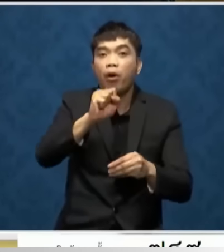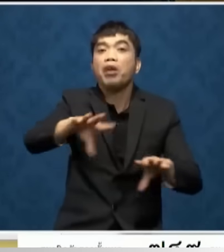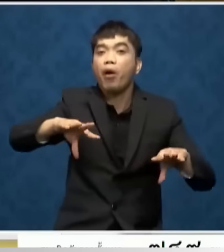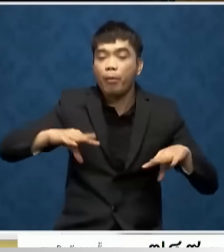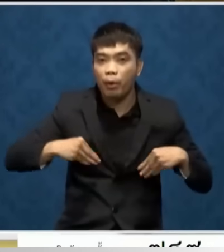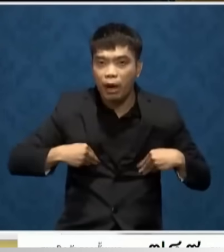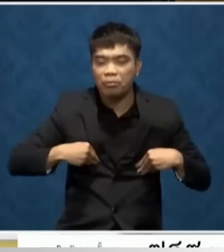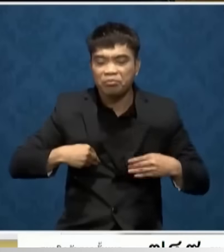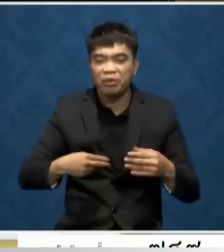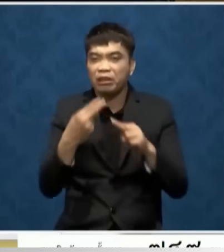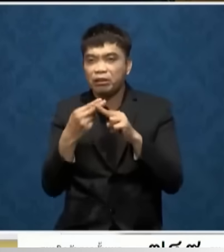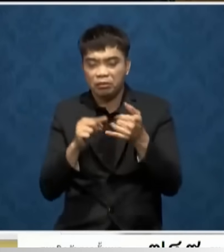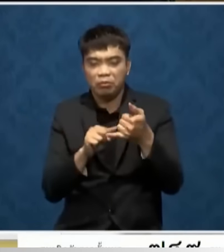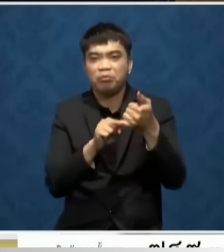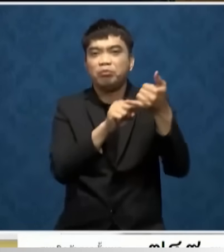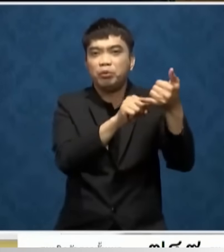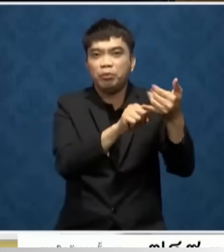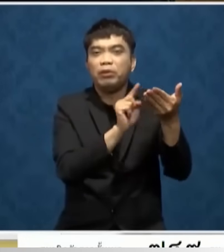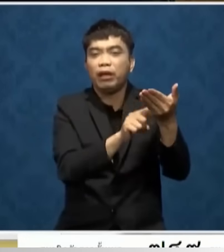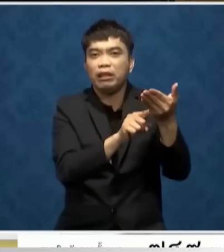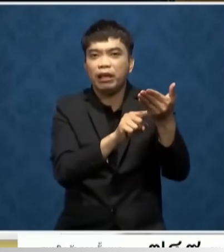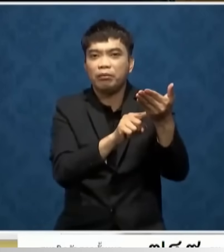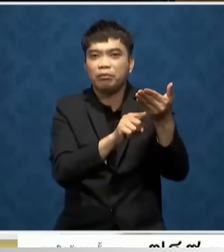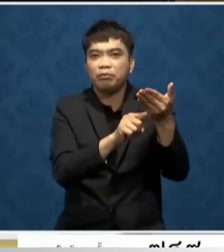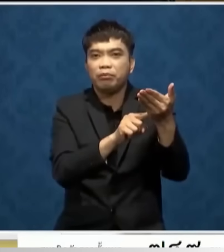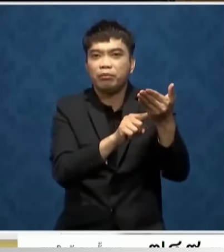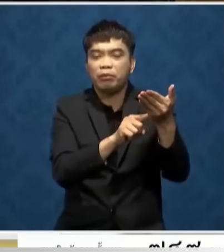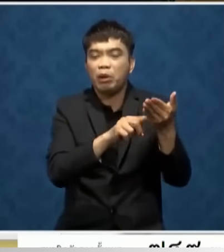เป็นการเสนอชื่อบุคคลโดยชอบ